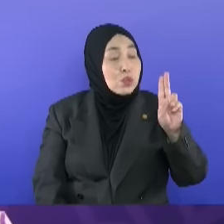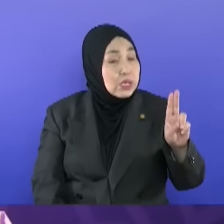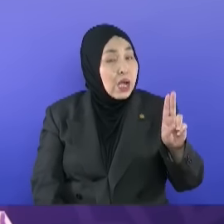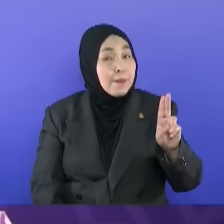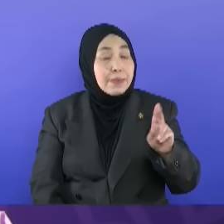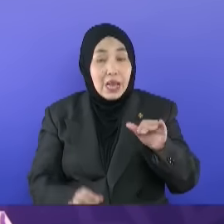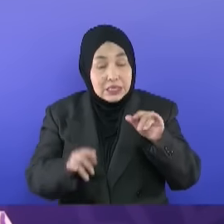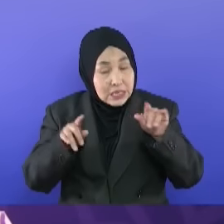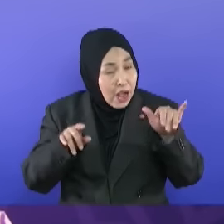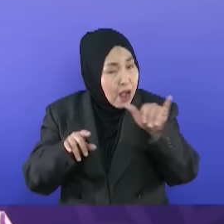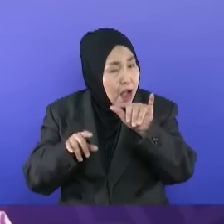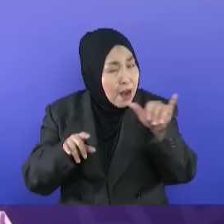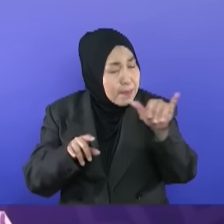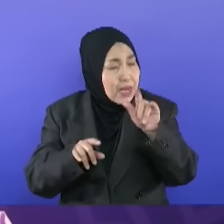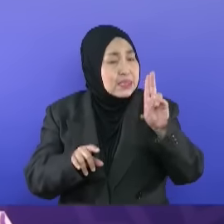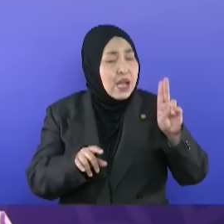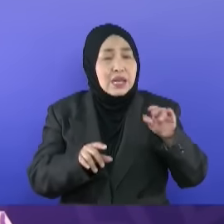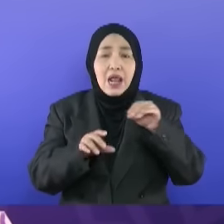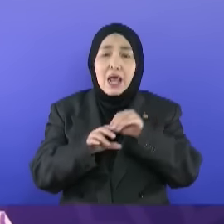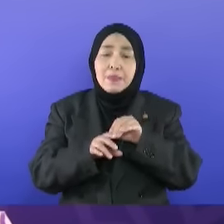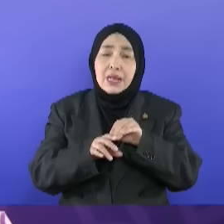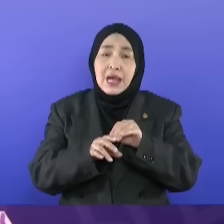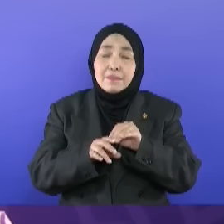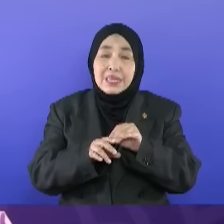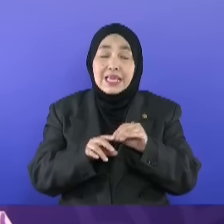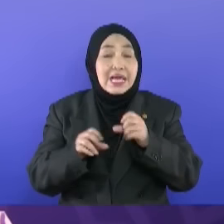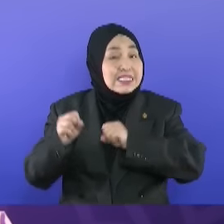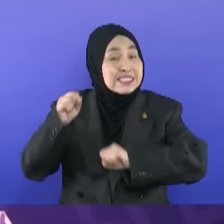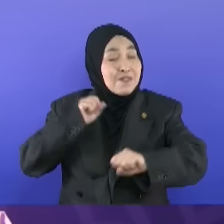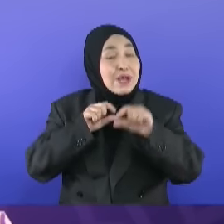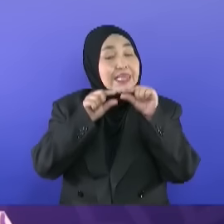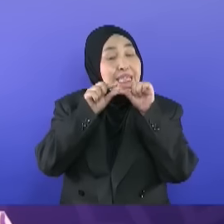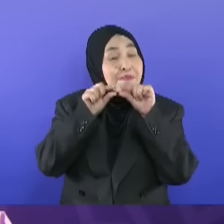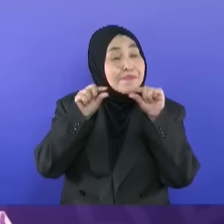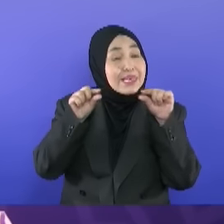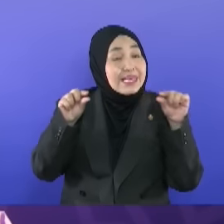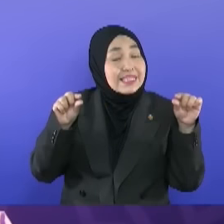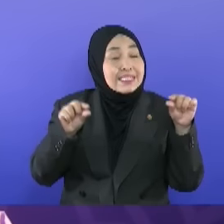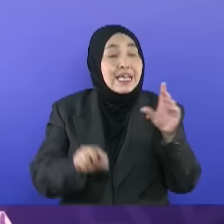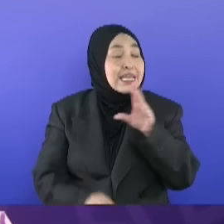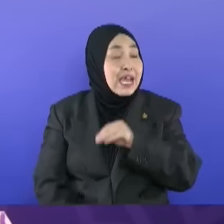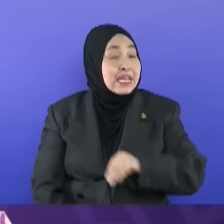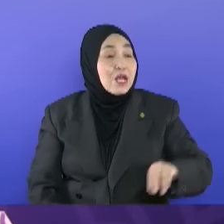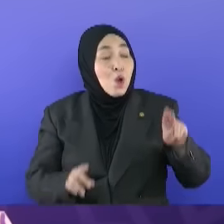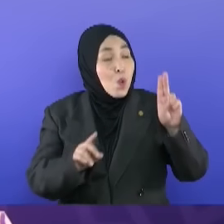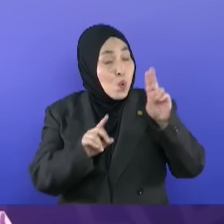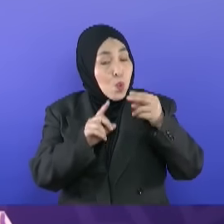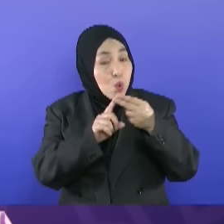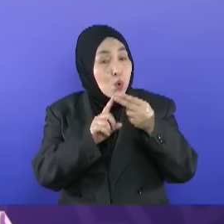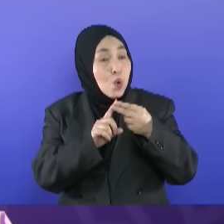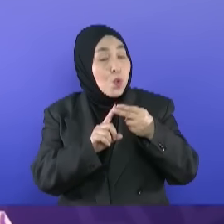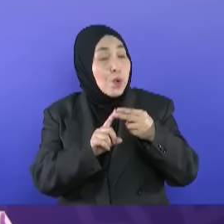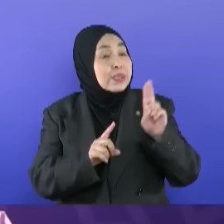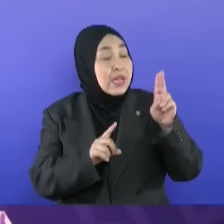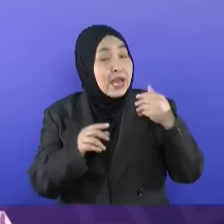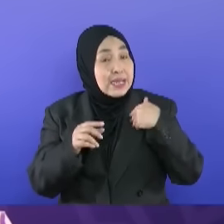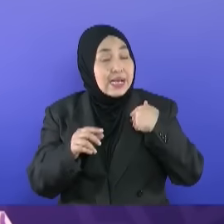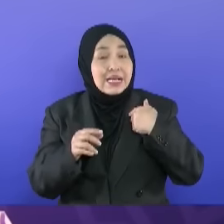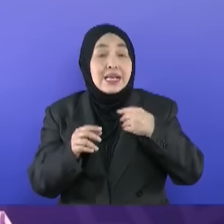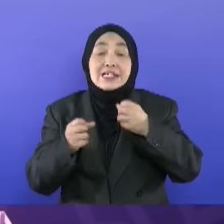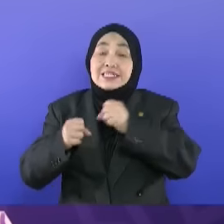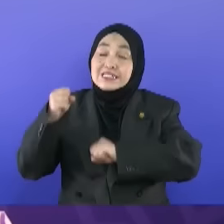biar konsisten kita sebut ta itu dalam keadaan dengan sifatnya yang nipis dan dia huruf ta ni dia ada kelembutan sifat